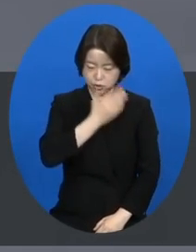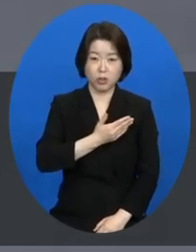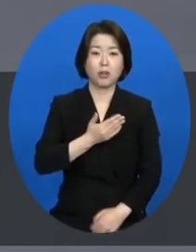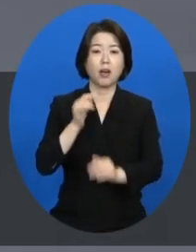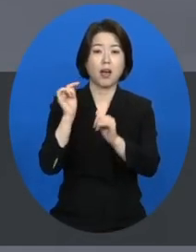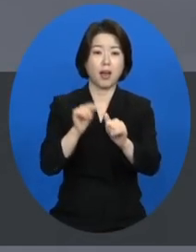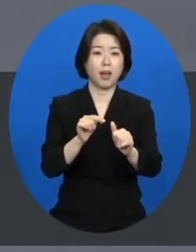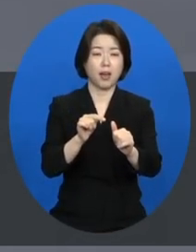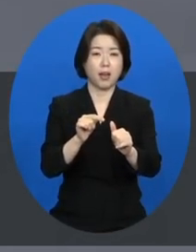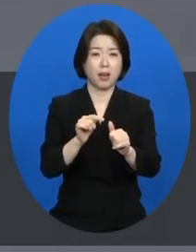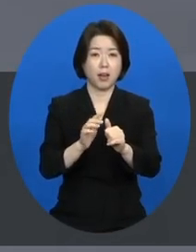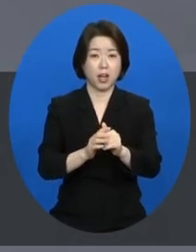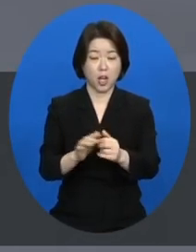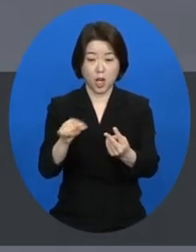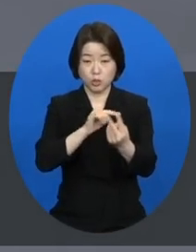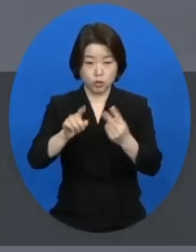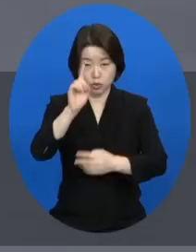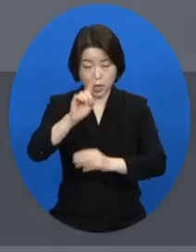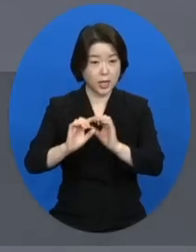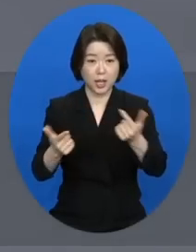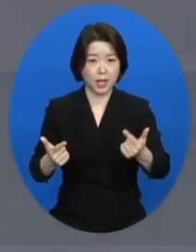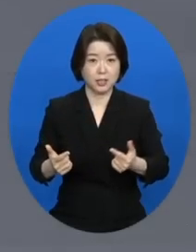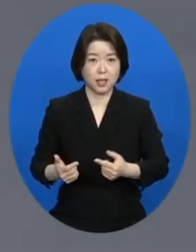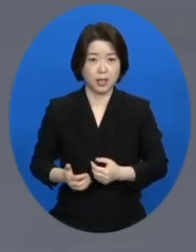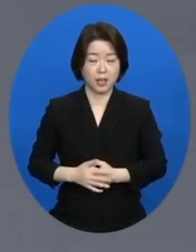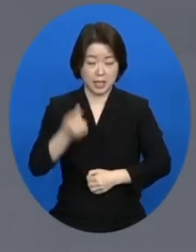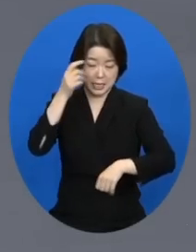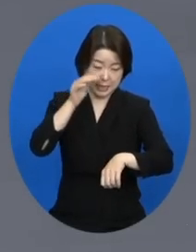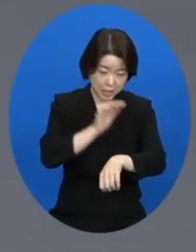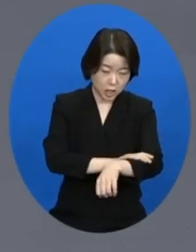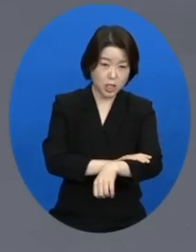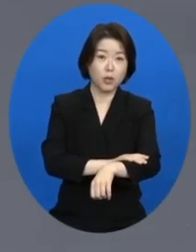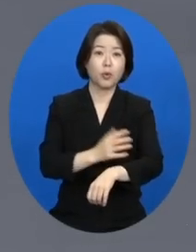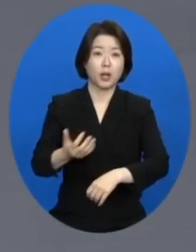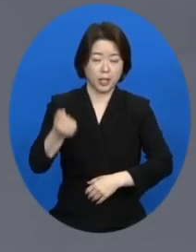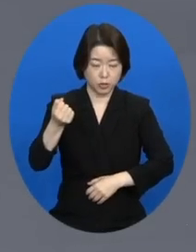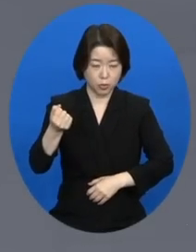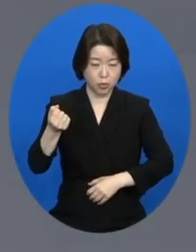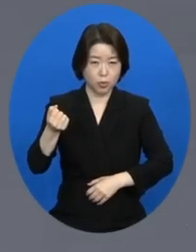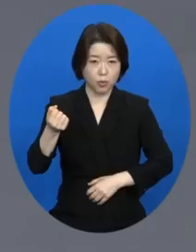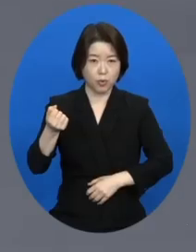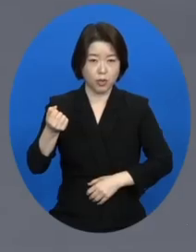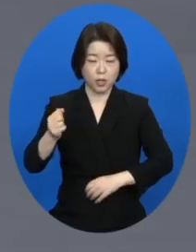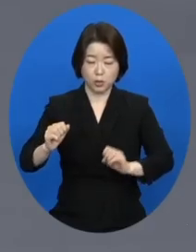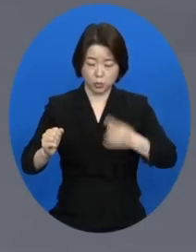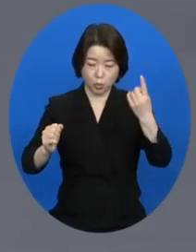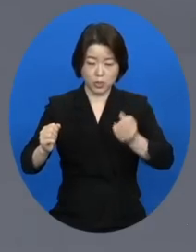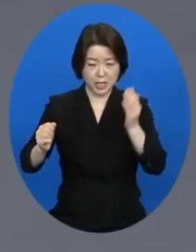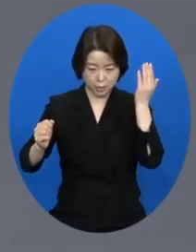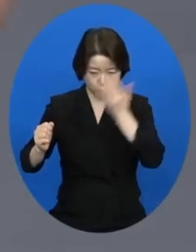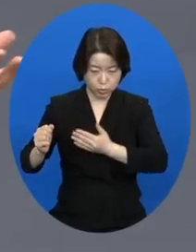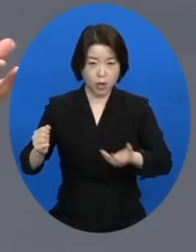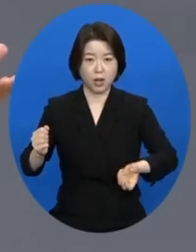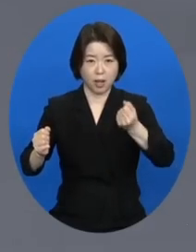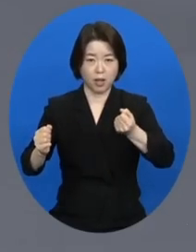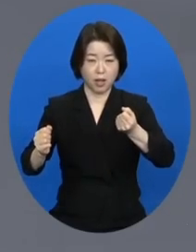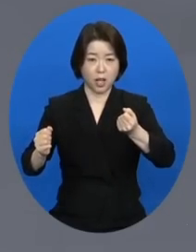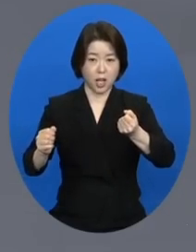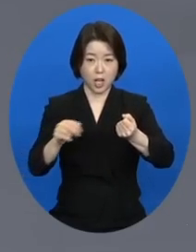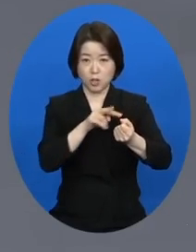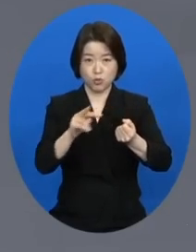순결하라. 둘 중에 하나가 아니에요. 지혜롭기만 해서도 안 됩니다. 동시에 순결함만 해서도 안